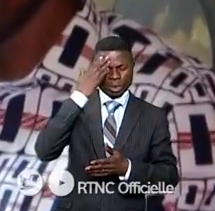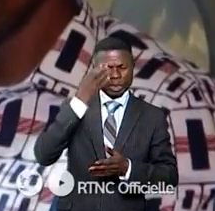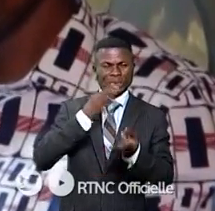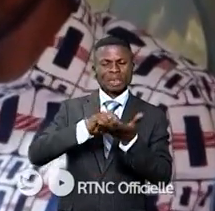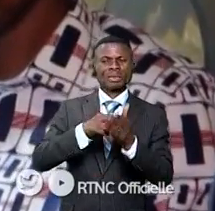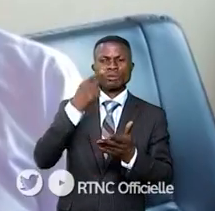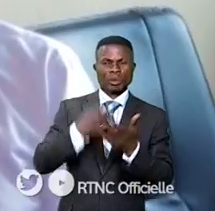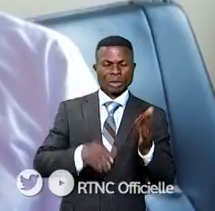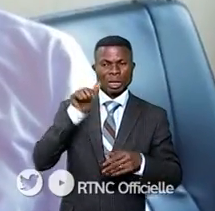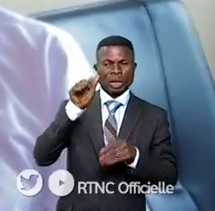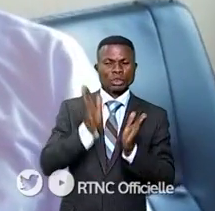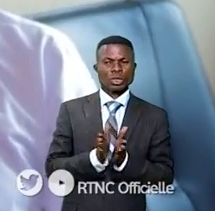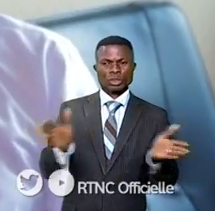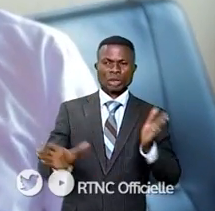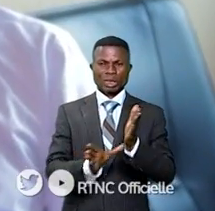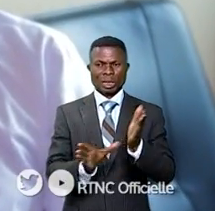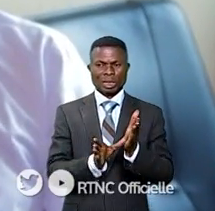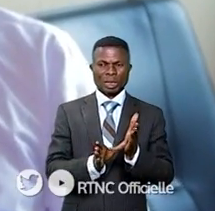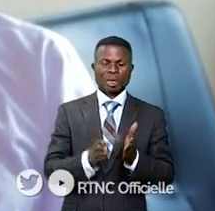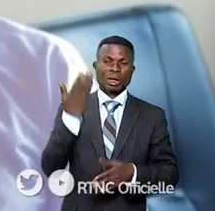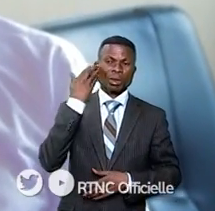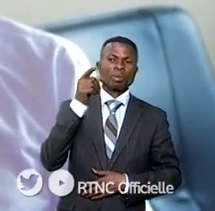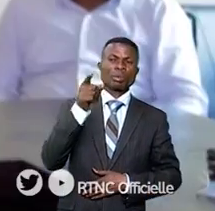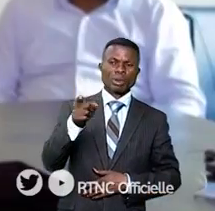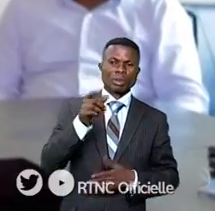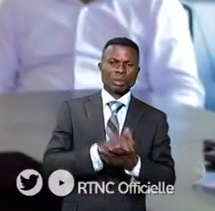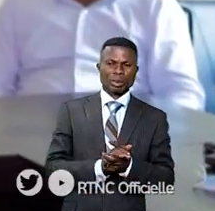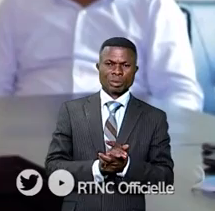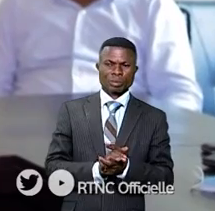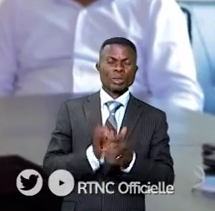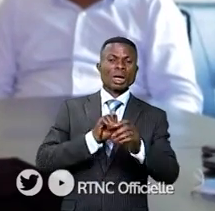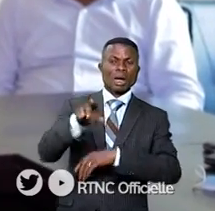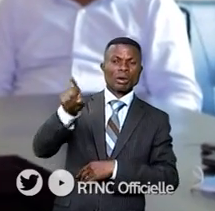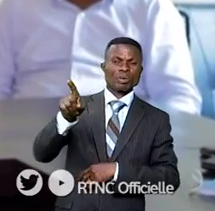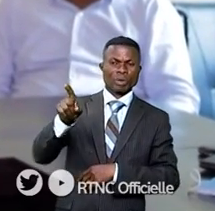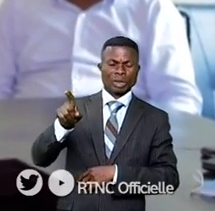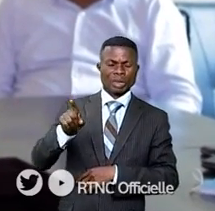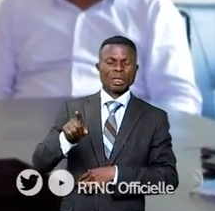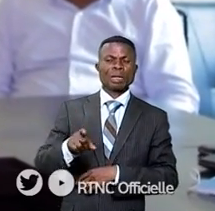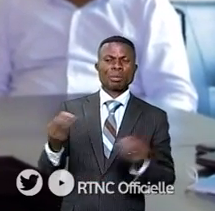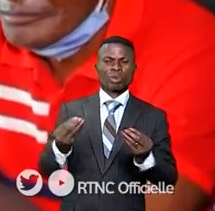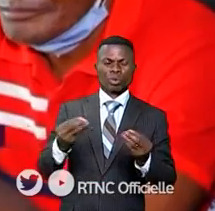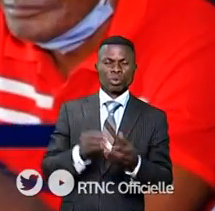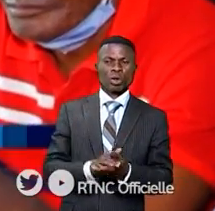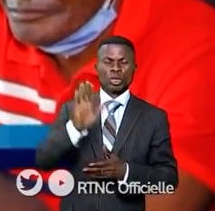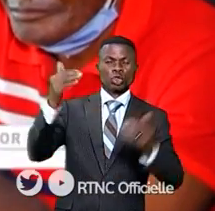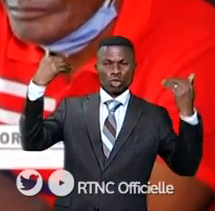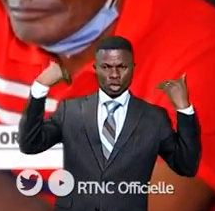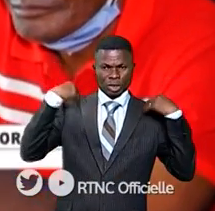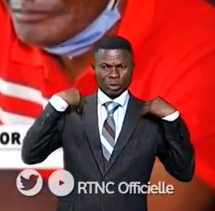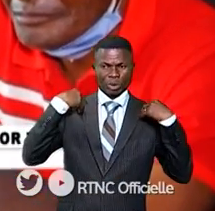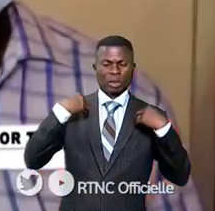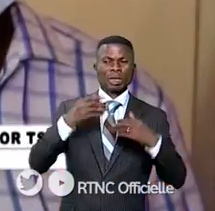traduit. Le directeur général adjoint de la RTNC, Freddy Moulumba, a été mandaté par le directeur général Ernest Ilunga Kabila